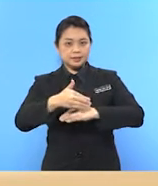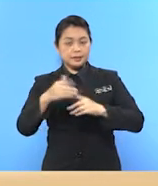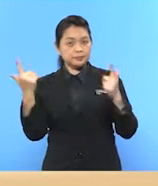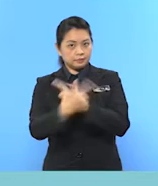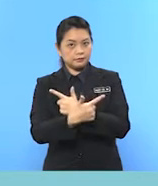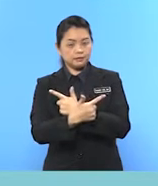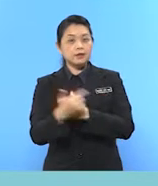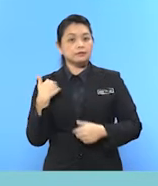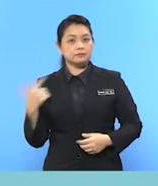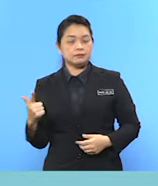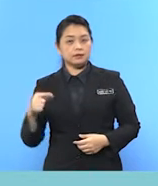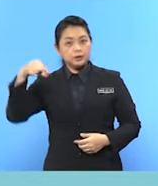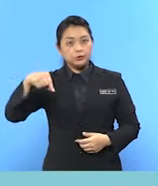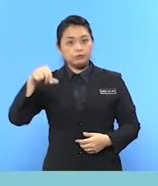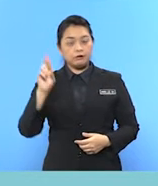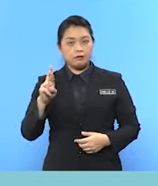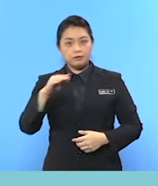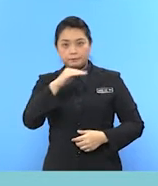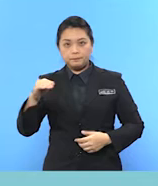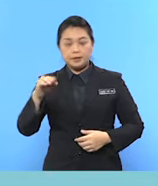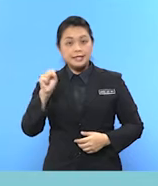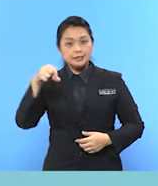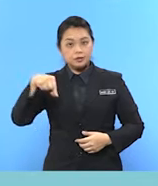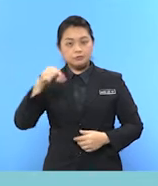Sisi bertentangan ialah QR.